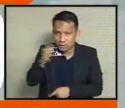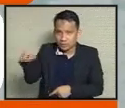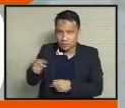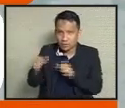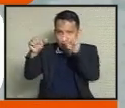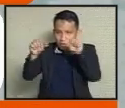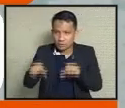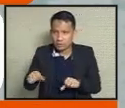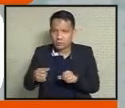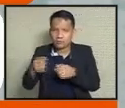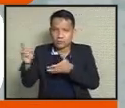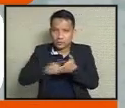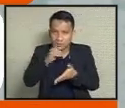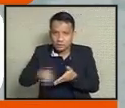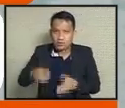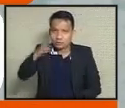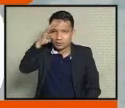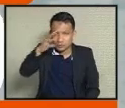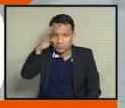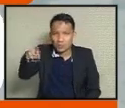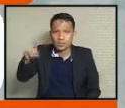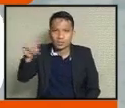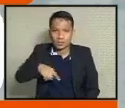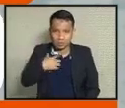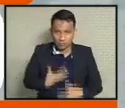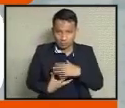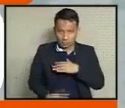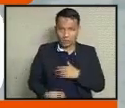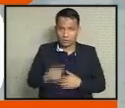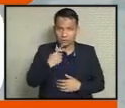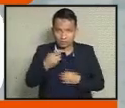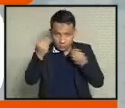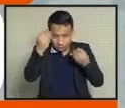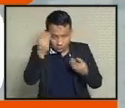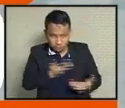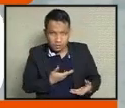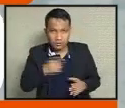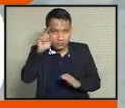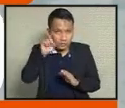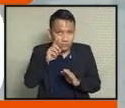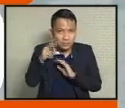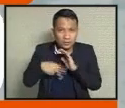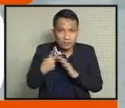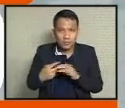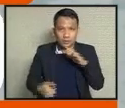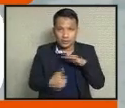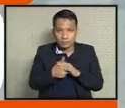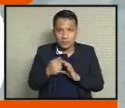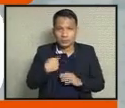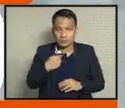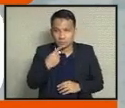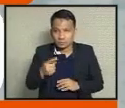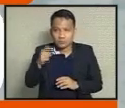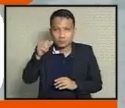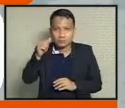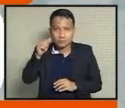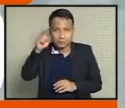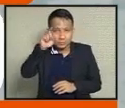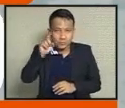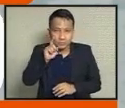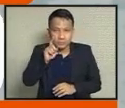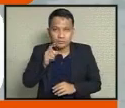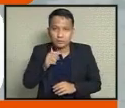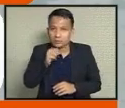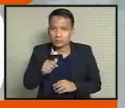yung pinahiya mo ako, nag-imbento ka, nagpalaglag ako. May skandal ako, naglabas ka pa ng skandal ko. Na kahit